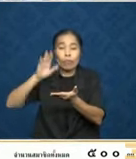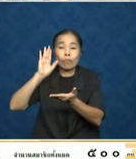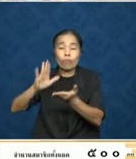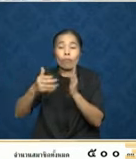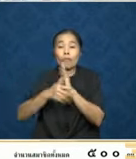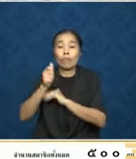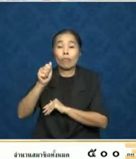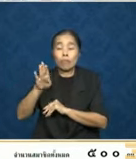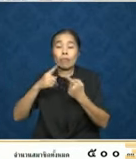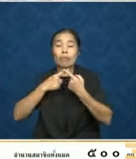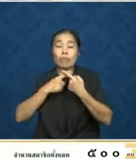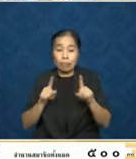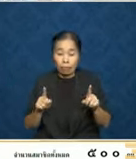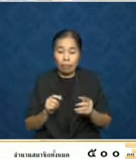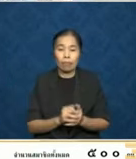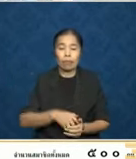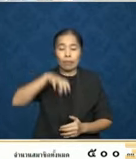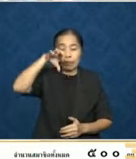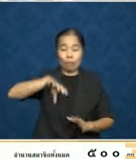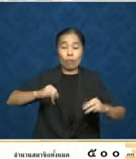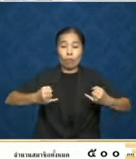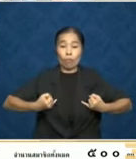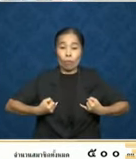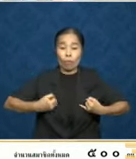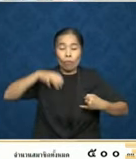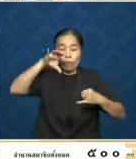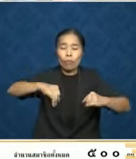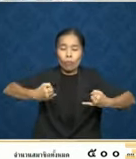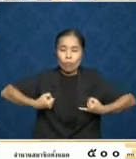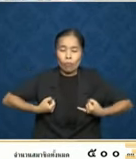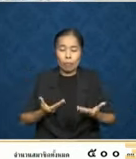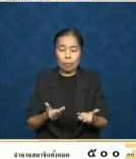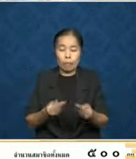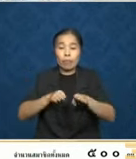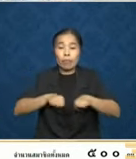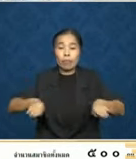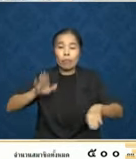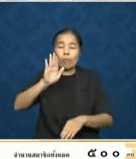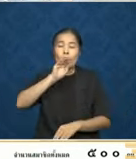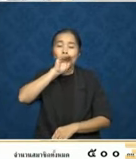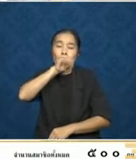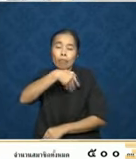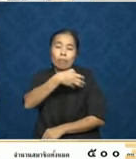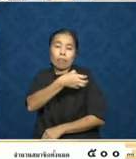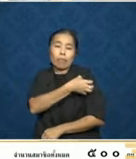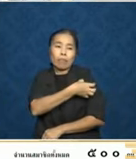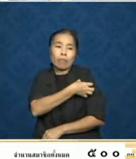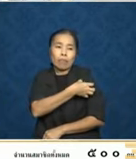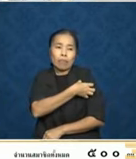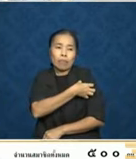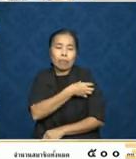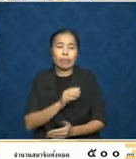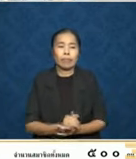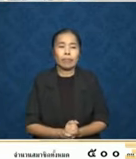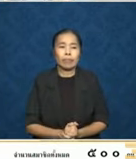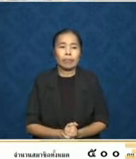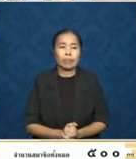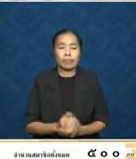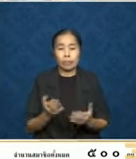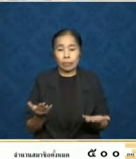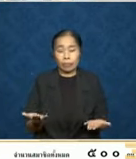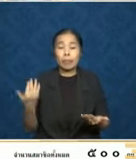ารแต่เจ้าของสถานที่จริงๆคือเจ้าของพื้นที่จริงๆเนี่ยค่ะเป็นของเทศบาลตำบลโพไซอำเภอพิบูลมังสาหารค่ะเพราะฉะนั้น